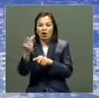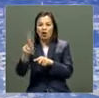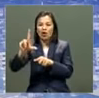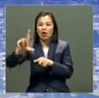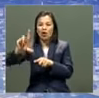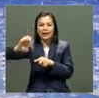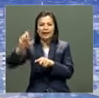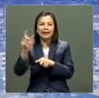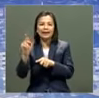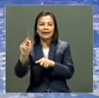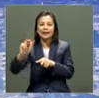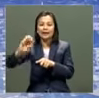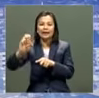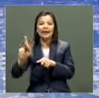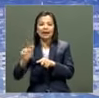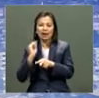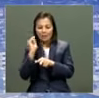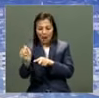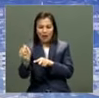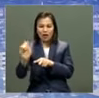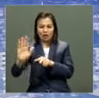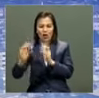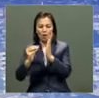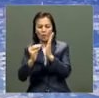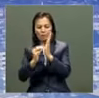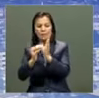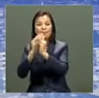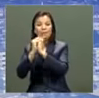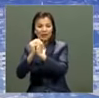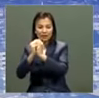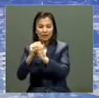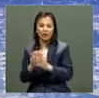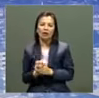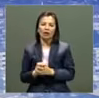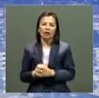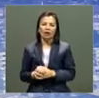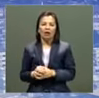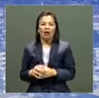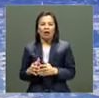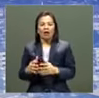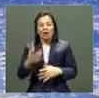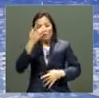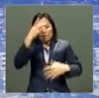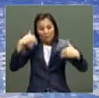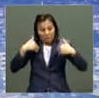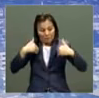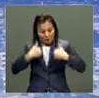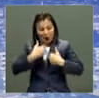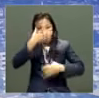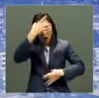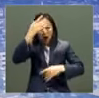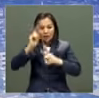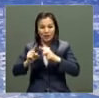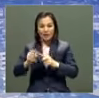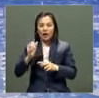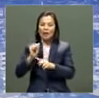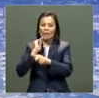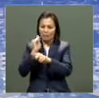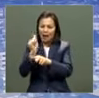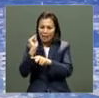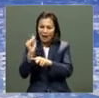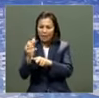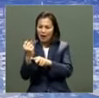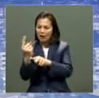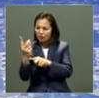หว่างนั้นก็มีอาการนะครับมากขึ้นแล้วก็เข้ารับการรักษาตัวที่คลินิกอีก 4-5 ครั้งนะ